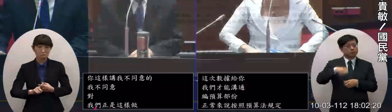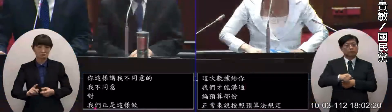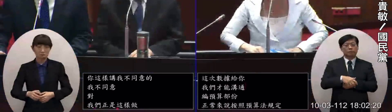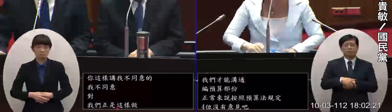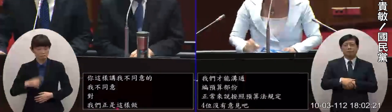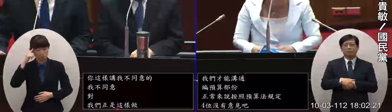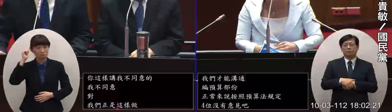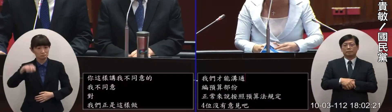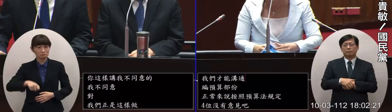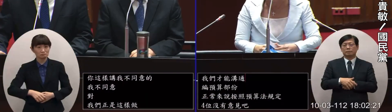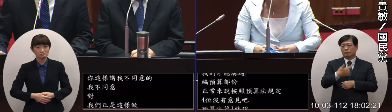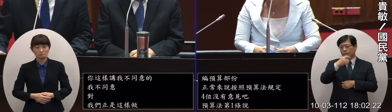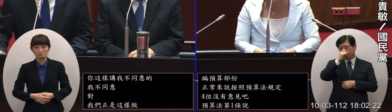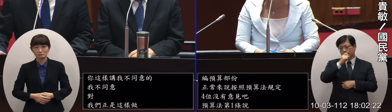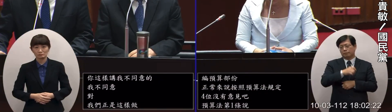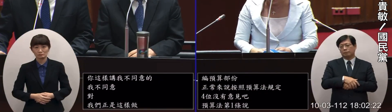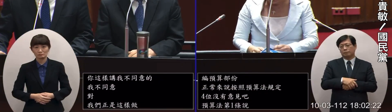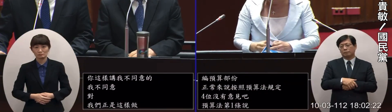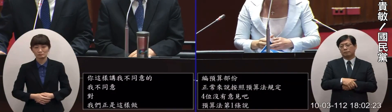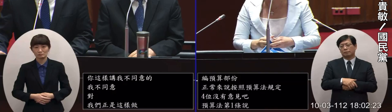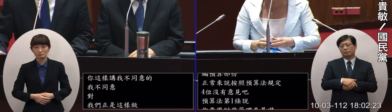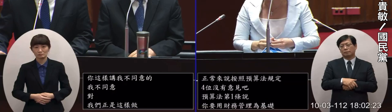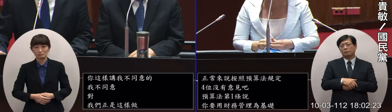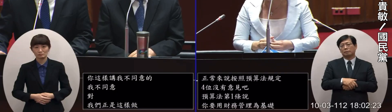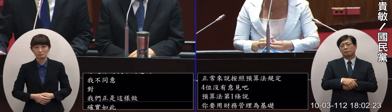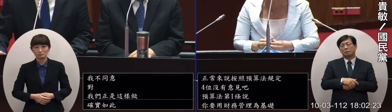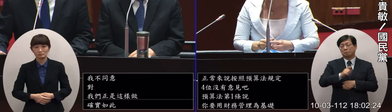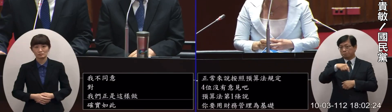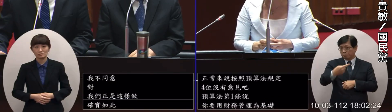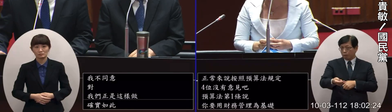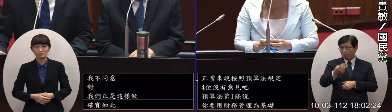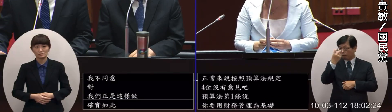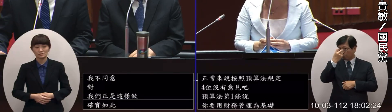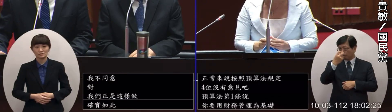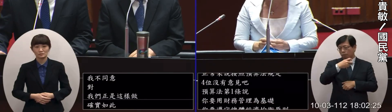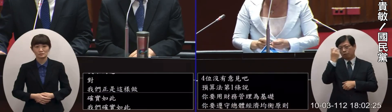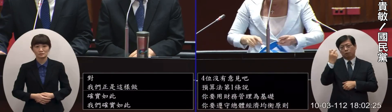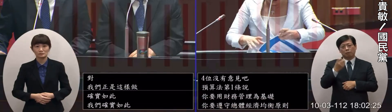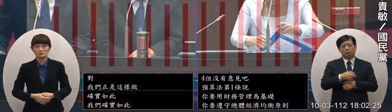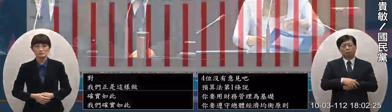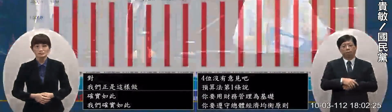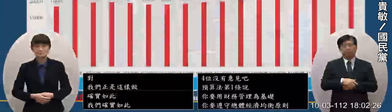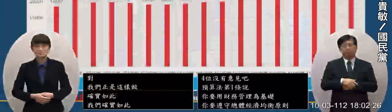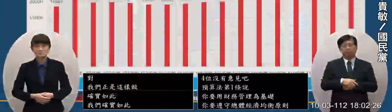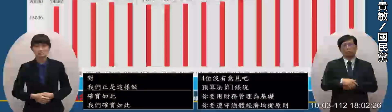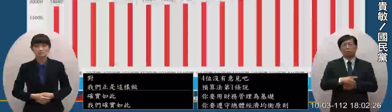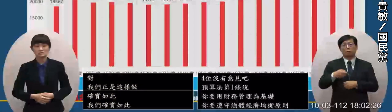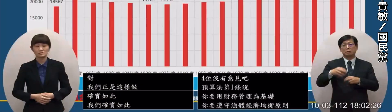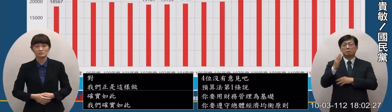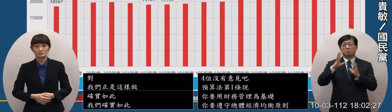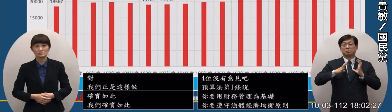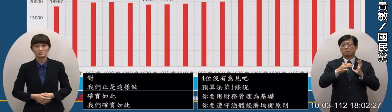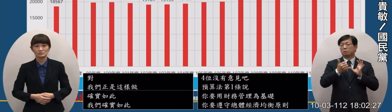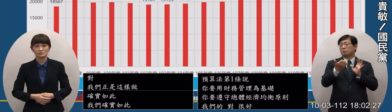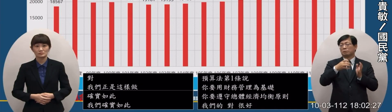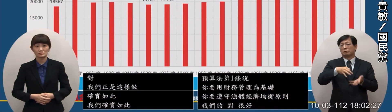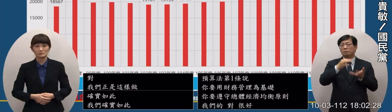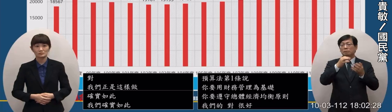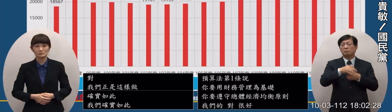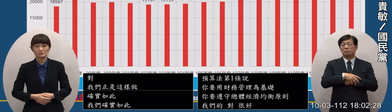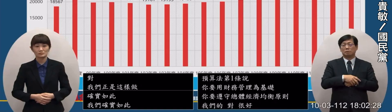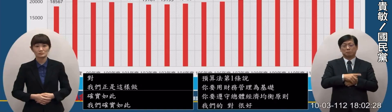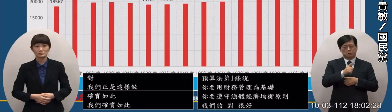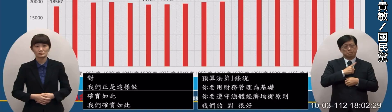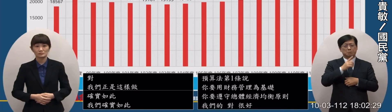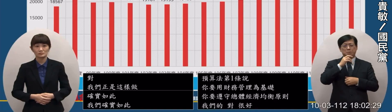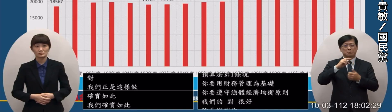谢你，你也同意，非常好。可是呢，我们在往下看的时候，我们看到我们的行政官员，你刚才义正言